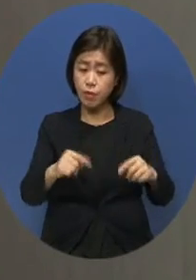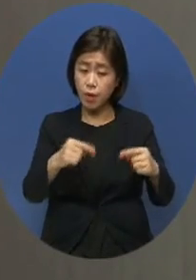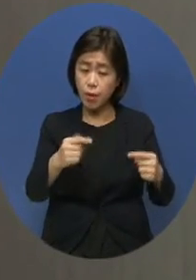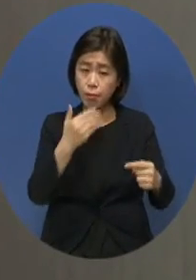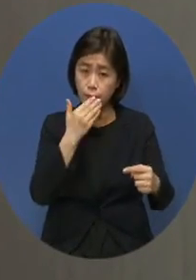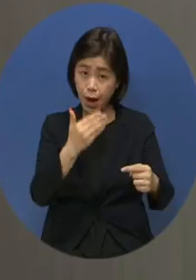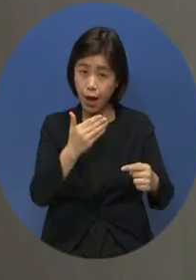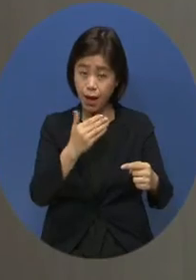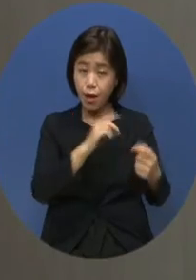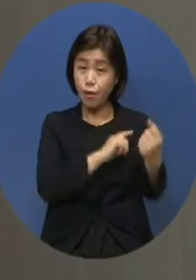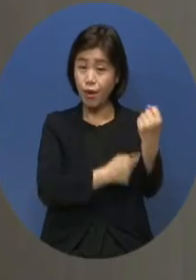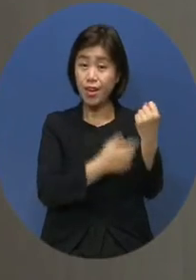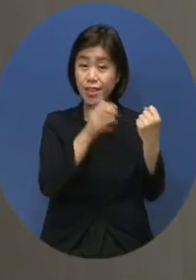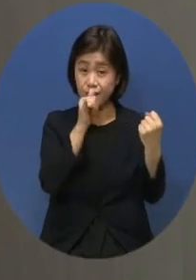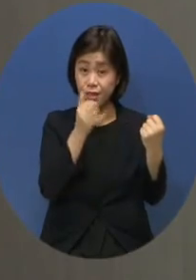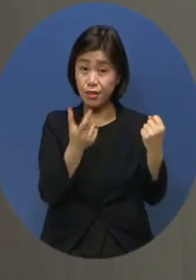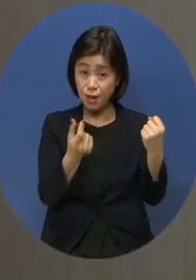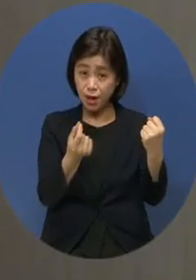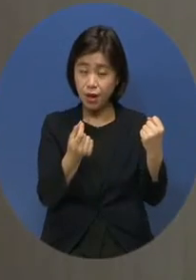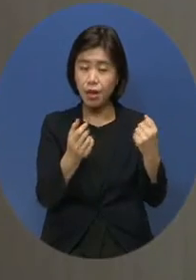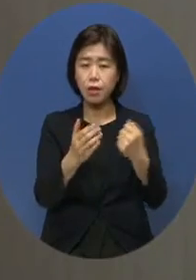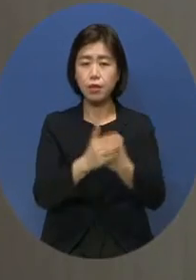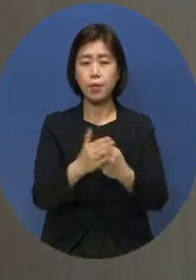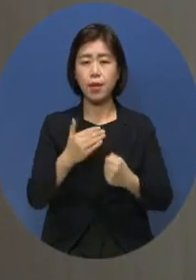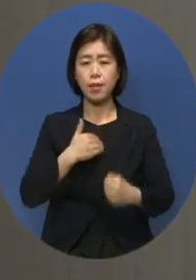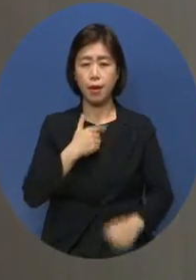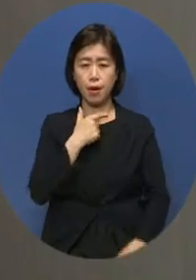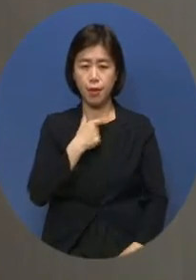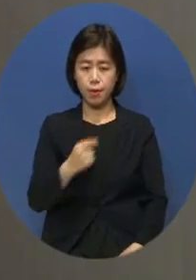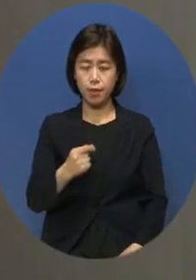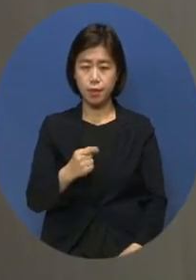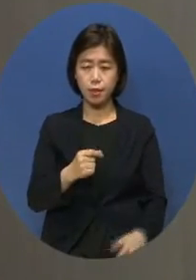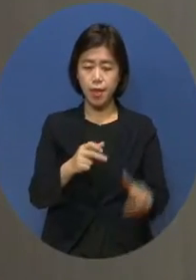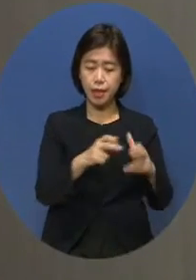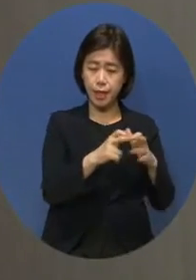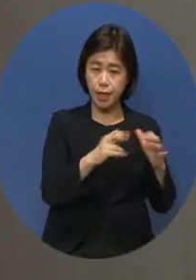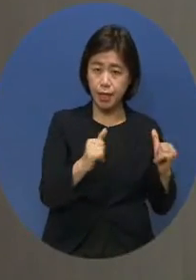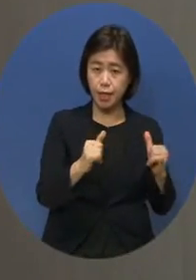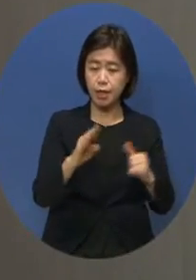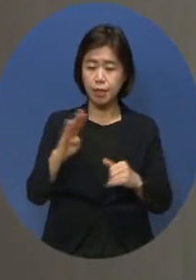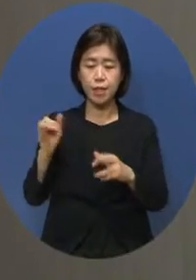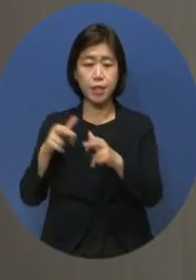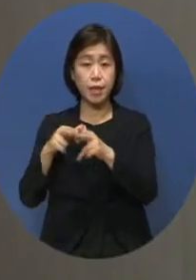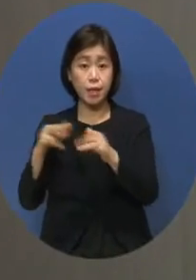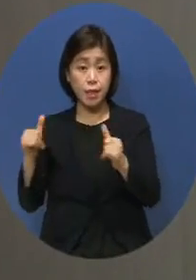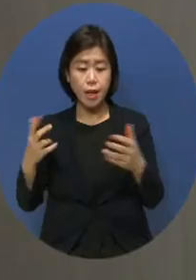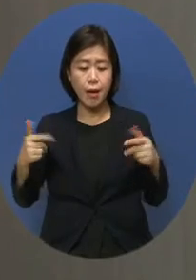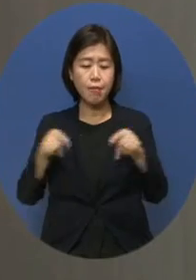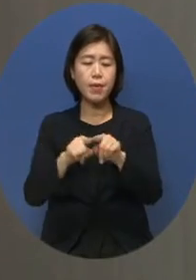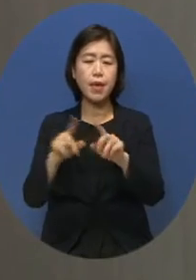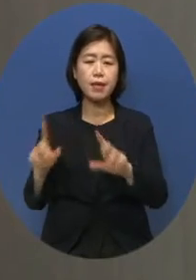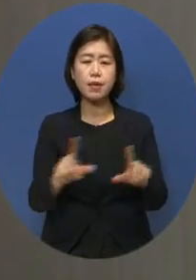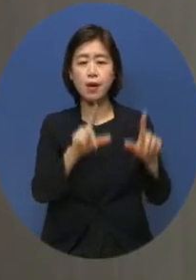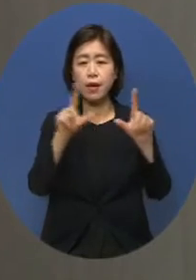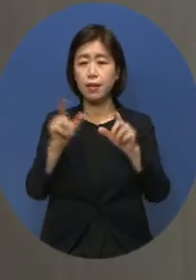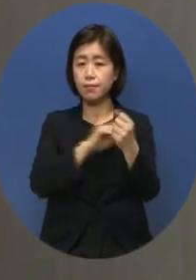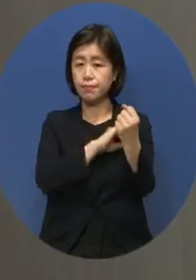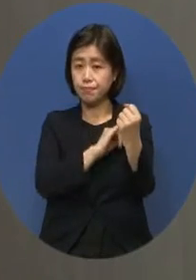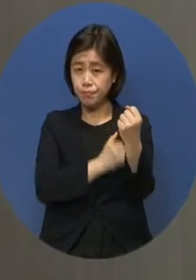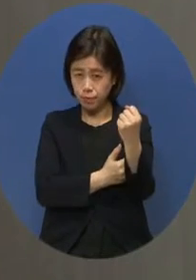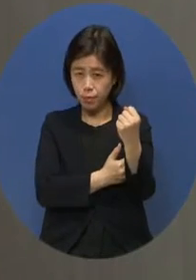그래서 그렇다면 이제 내가 원하는 어떤 장애인과 이제 비장애인이 지역사회에서 함께 살아갈 권리를 보장하기